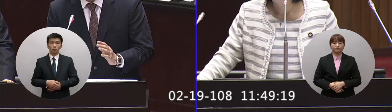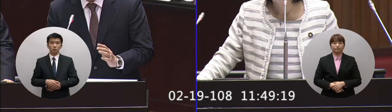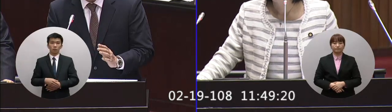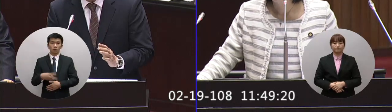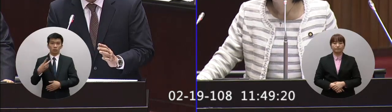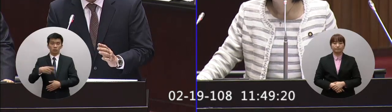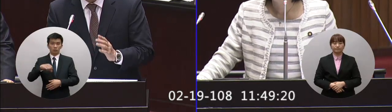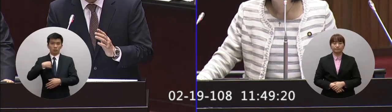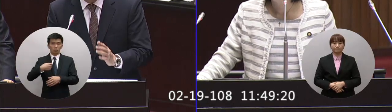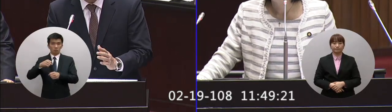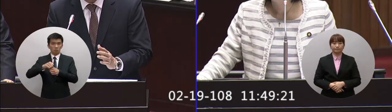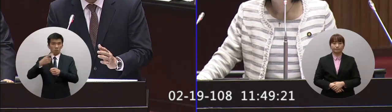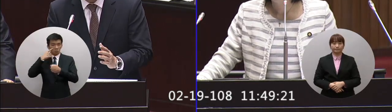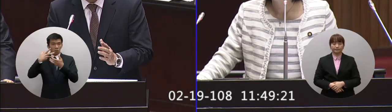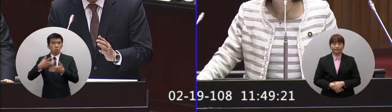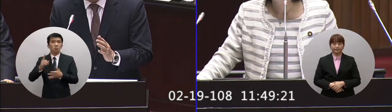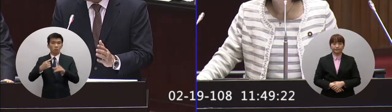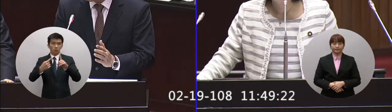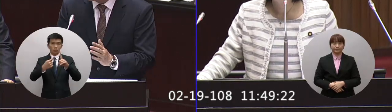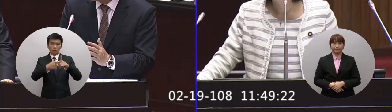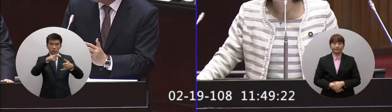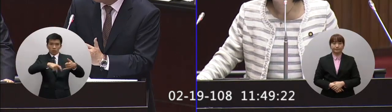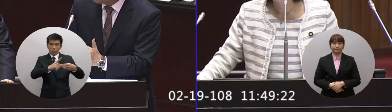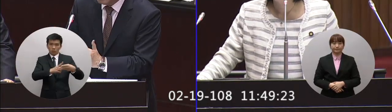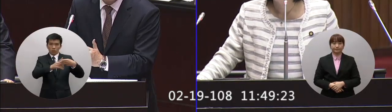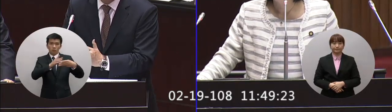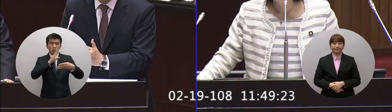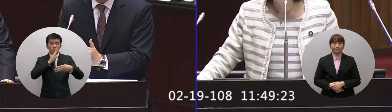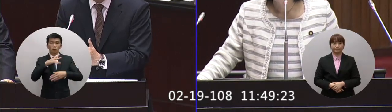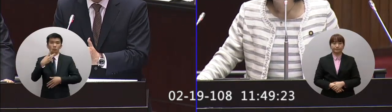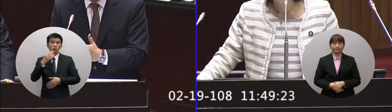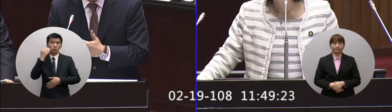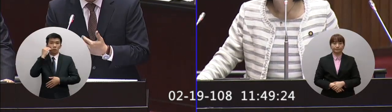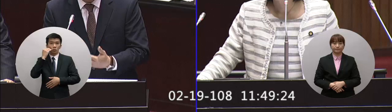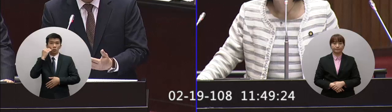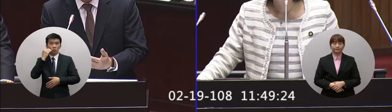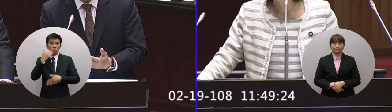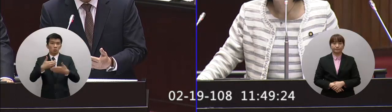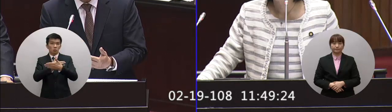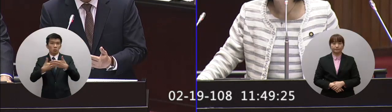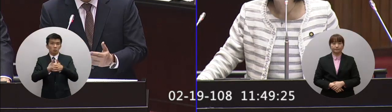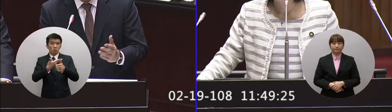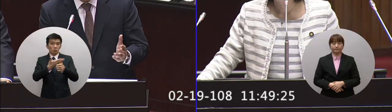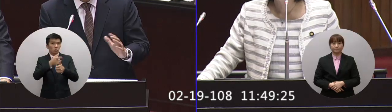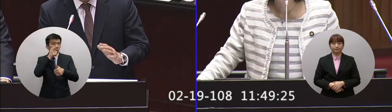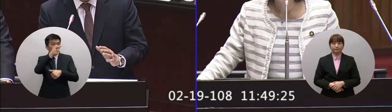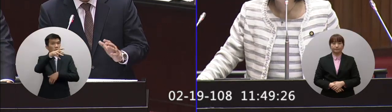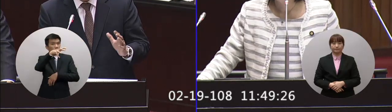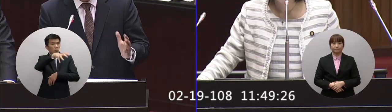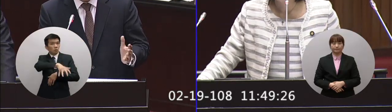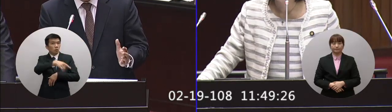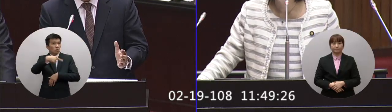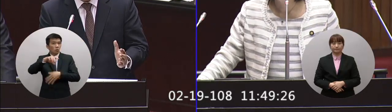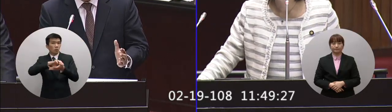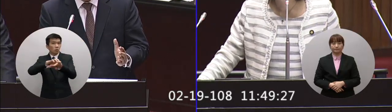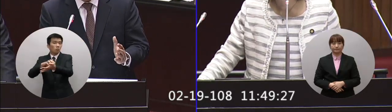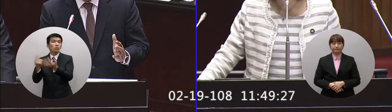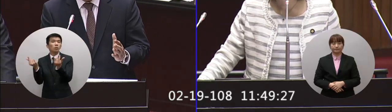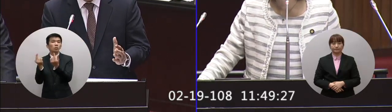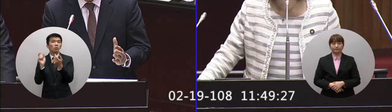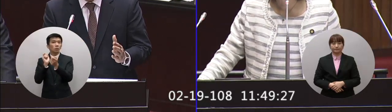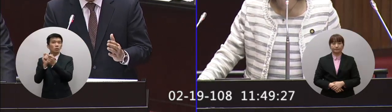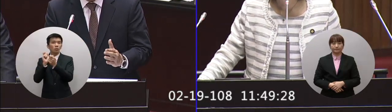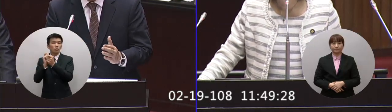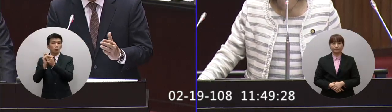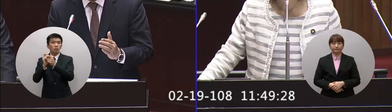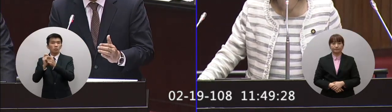调人本交通，以人为本，所以其实交通提供的医疗服务，尤其是偏乡，包括最近像高铁、